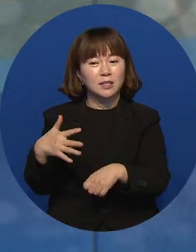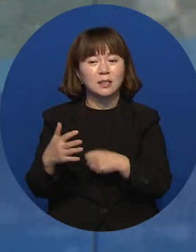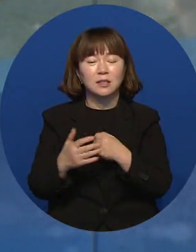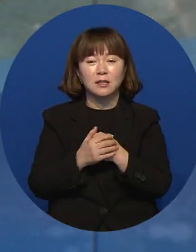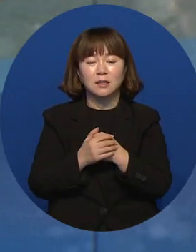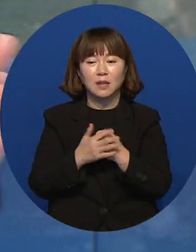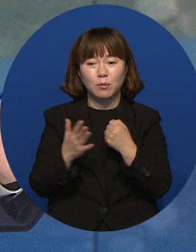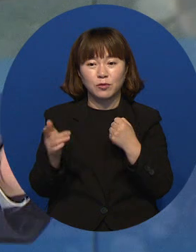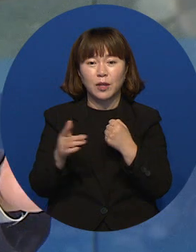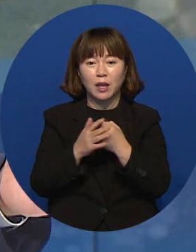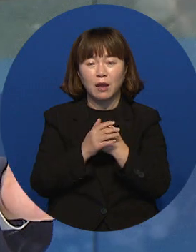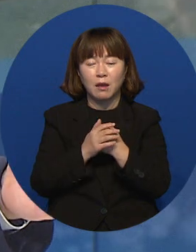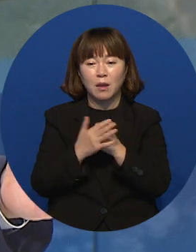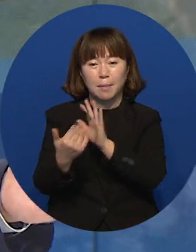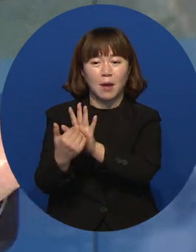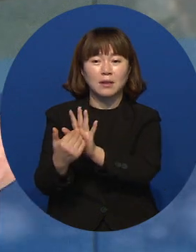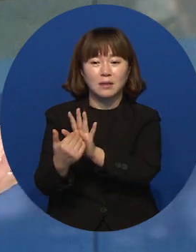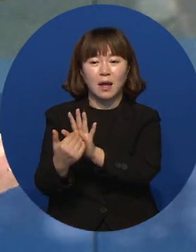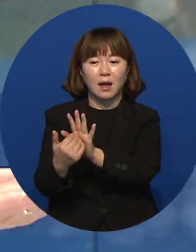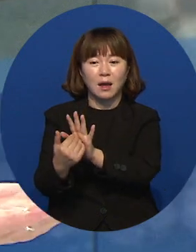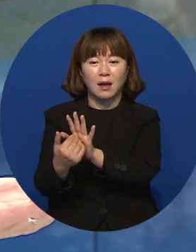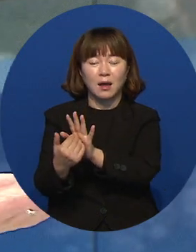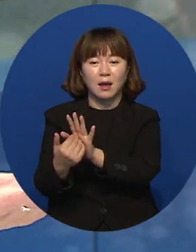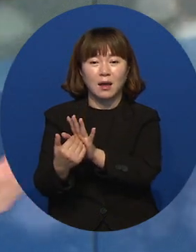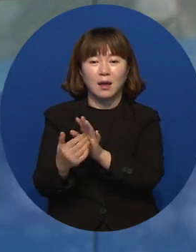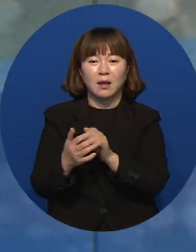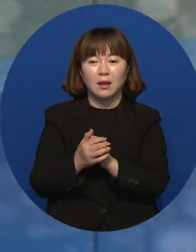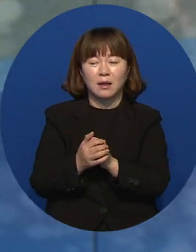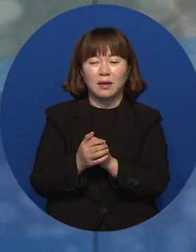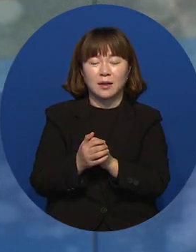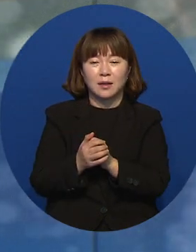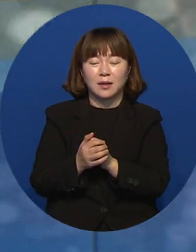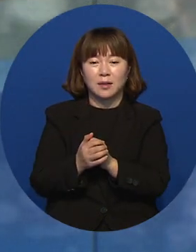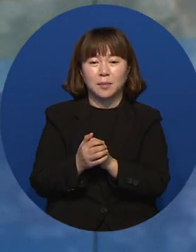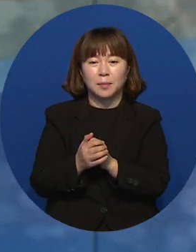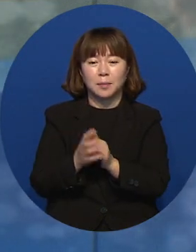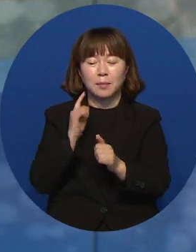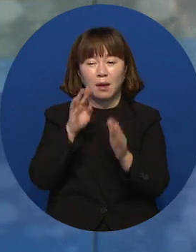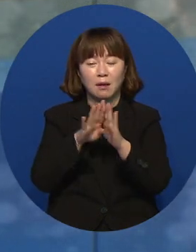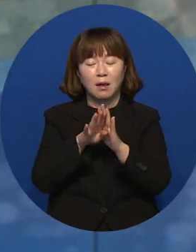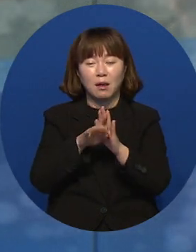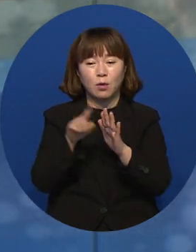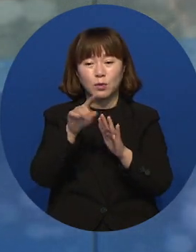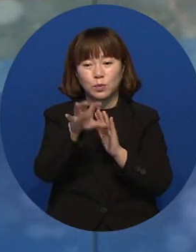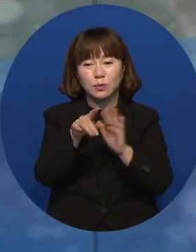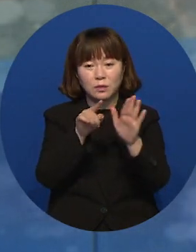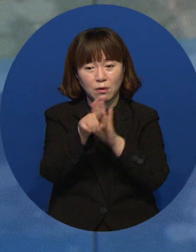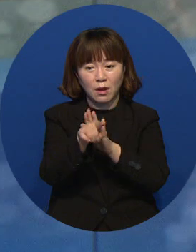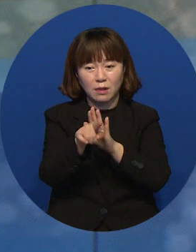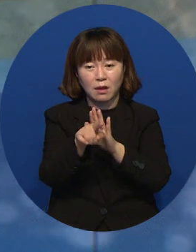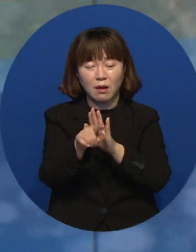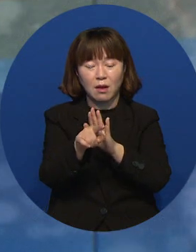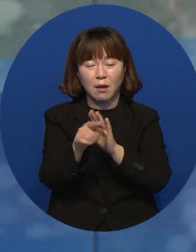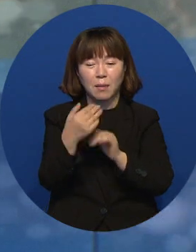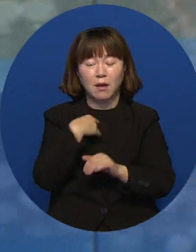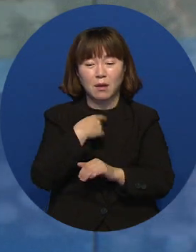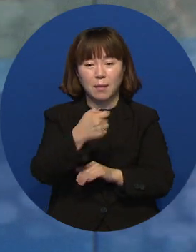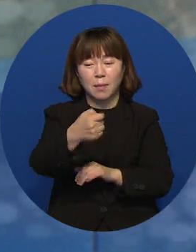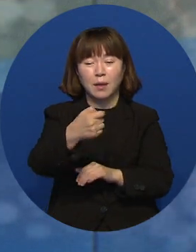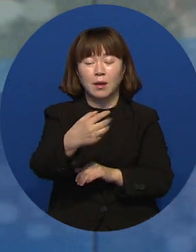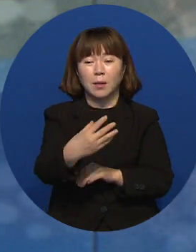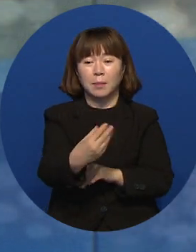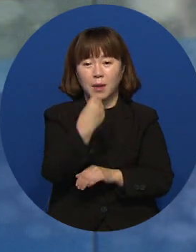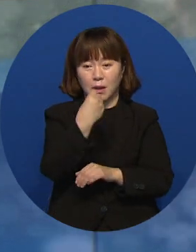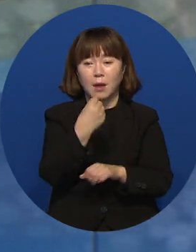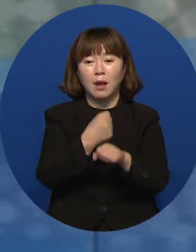그야말로 패스가 안되서 못 들어오게 한다 현장에서 그걸 당하면 굉장히 소외감 느끼고 차별 하는 느낌도 있을 것 같아요 같습니다 그